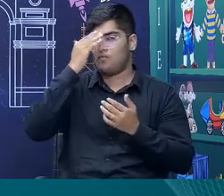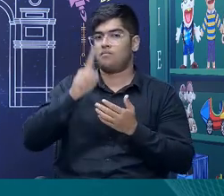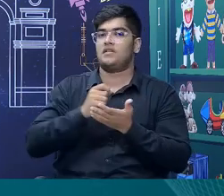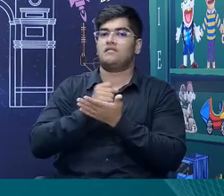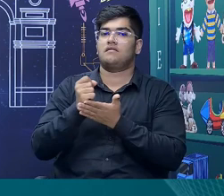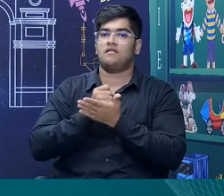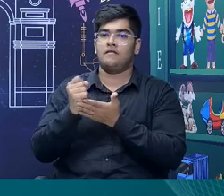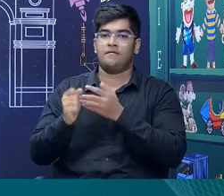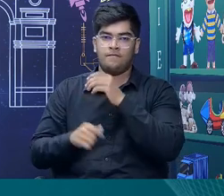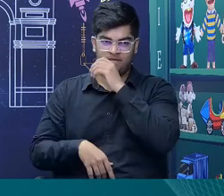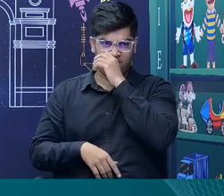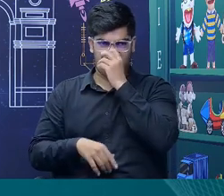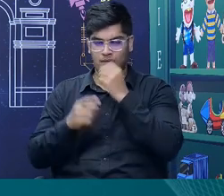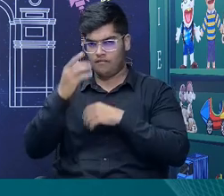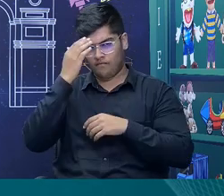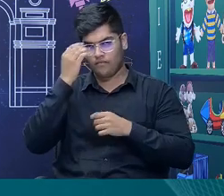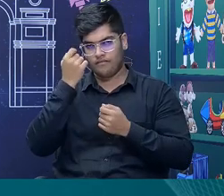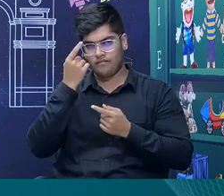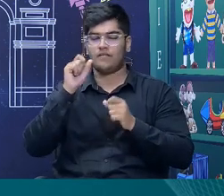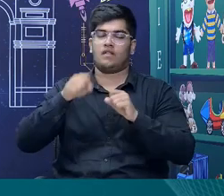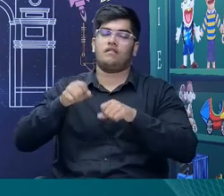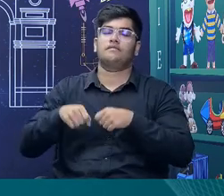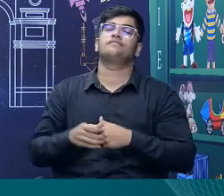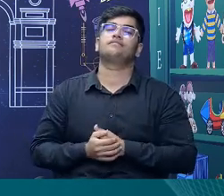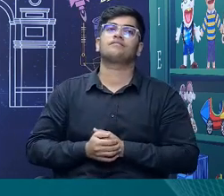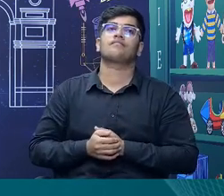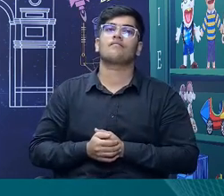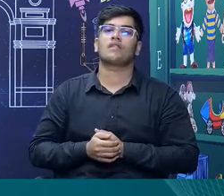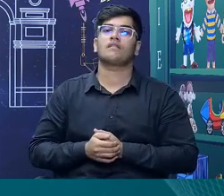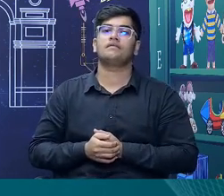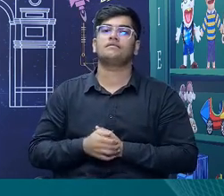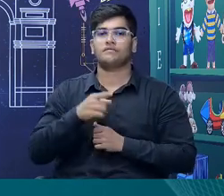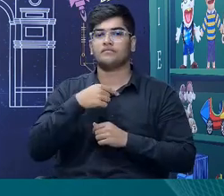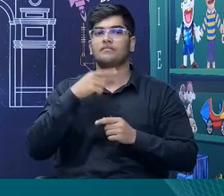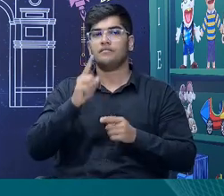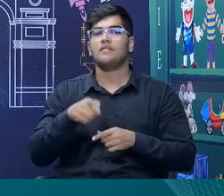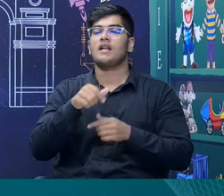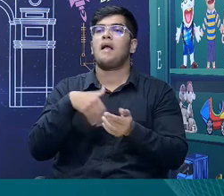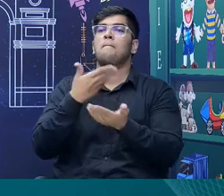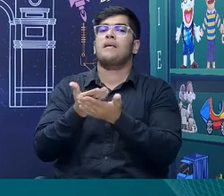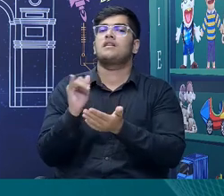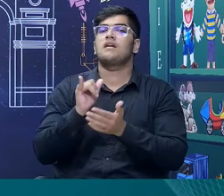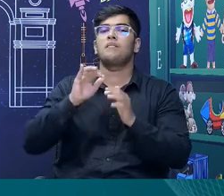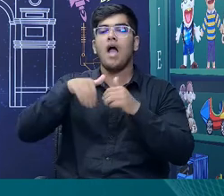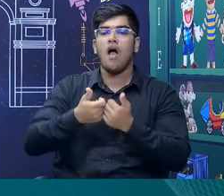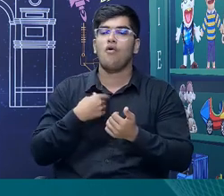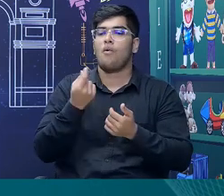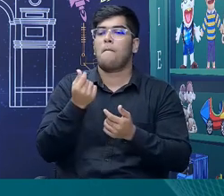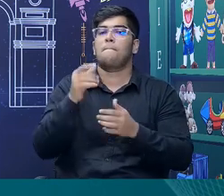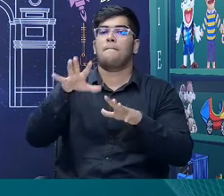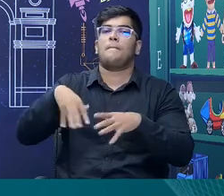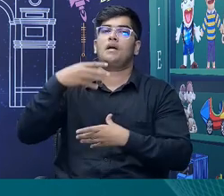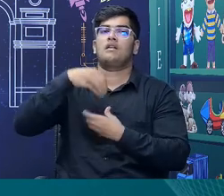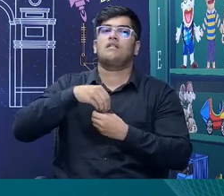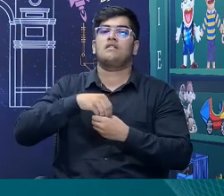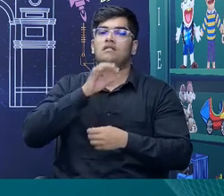समझ आया बिल्कुल तो विसदम यानी की सरस्वती जी को अप्लाई कर रहे हैं की कैसे वेल्थ को पन है और